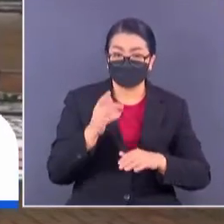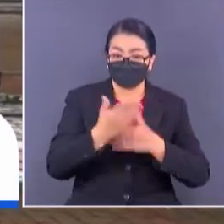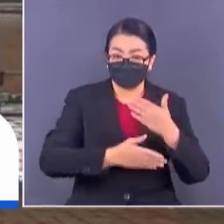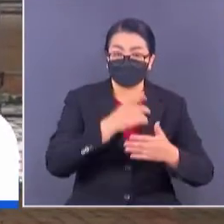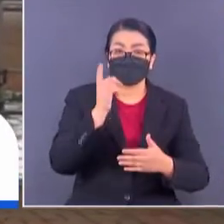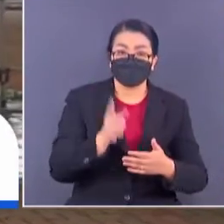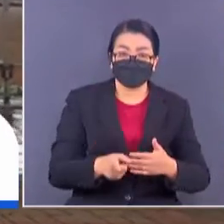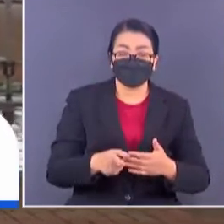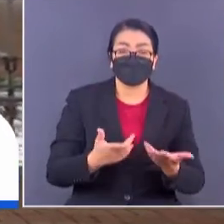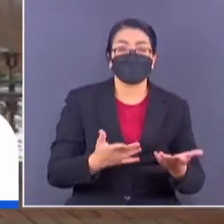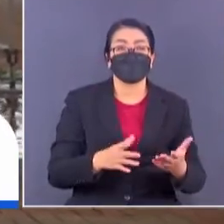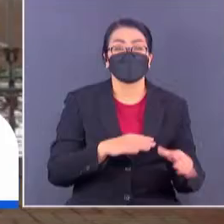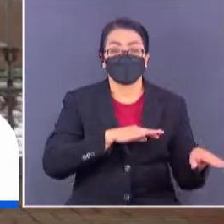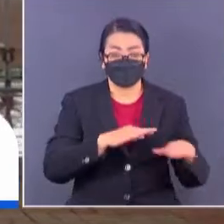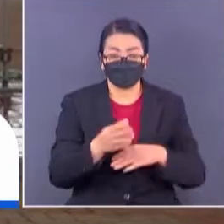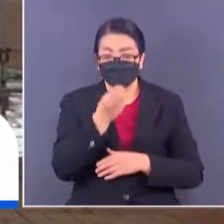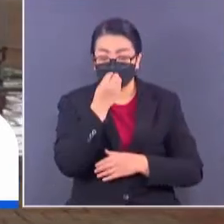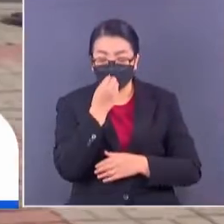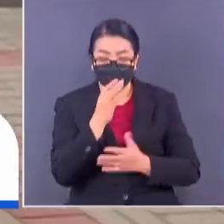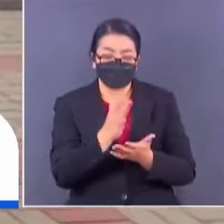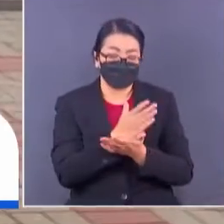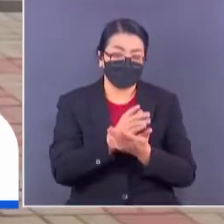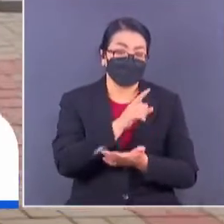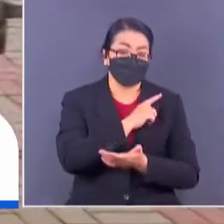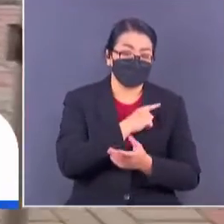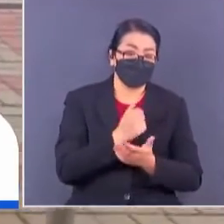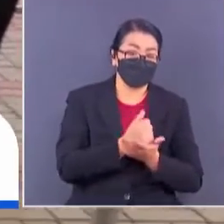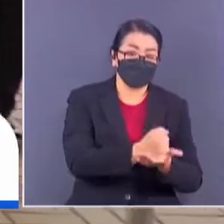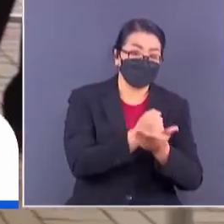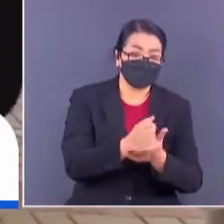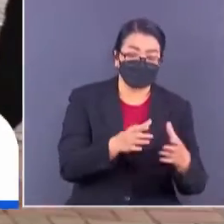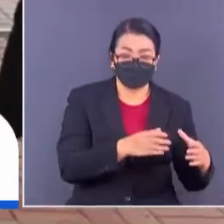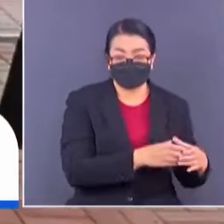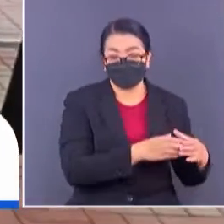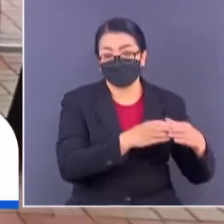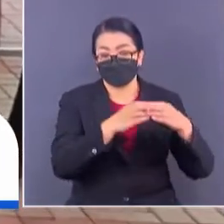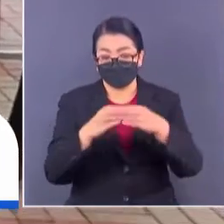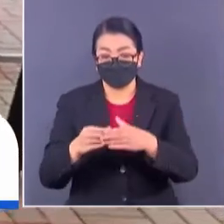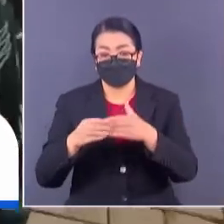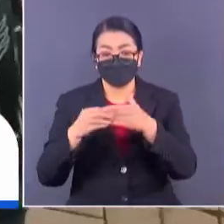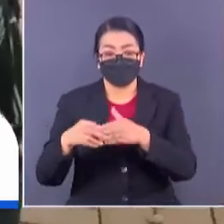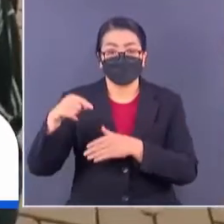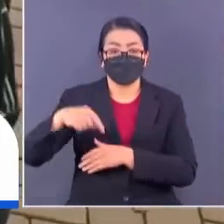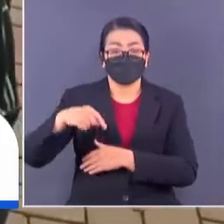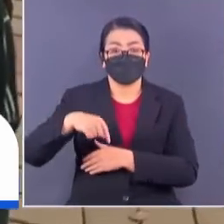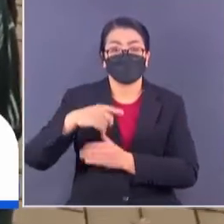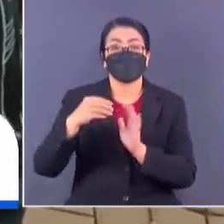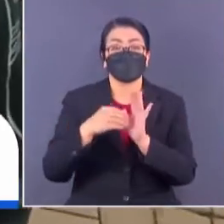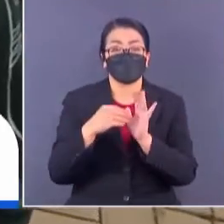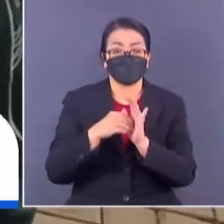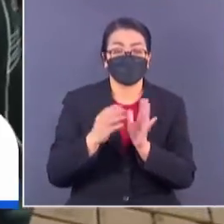าสมทบกับกลุ่มที่ชุมนุมอยู่ที่ทำเนียบนะคะคาดว่าน่าจะมีผู้ค้าสลากรายย่อยมารวมตัวกันหลักหมื่นค